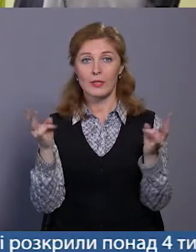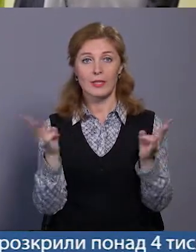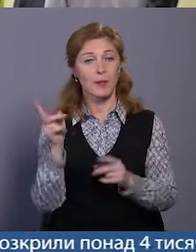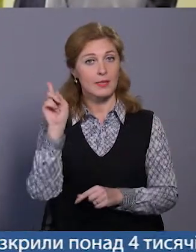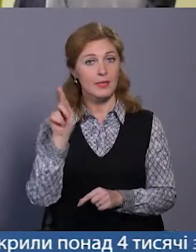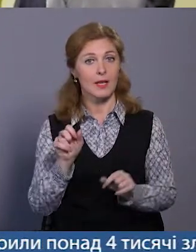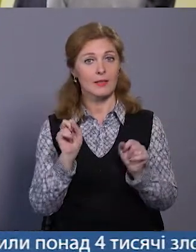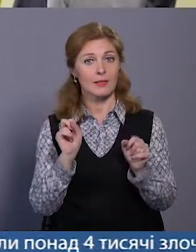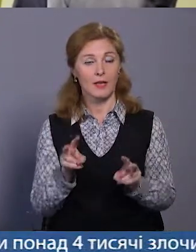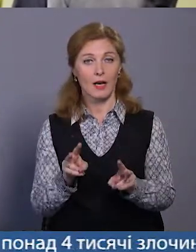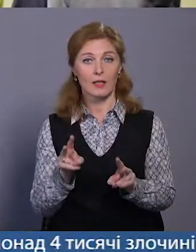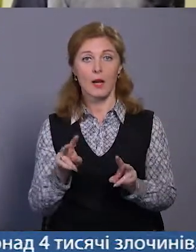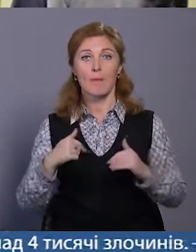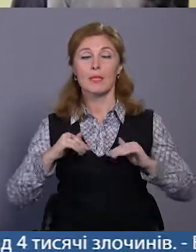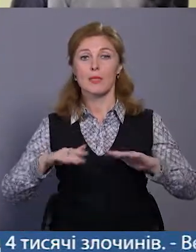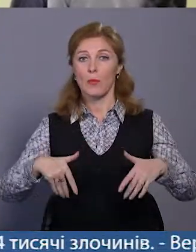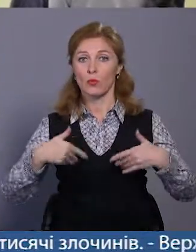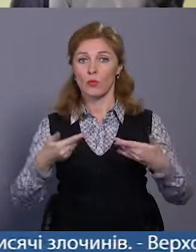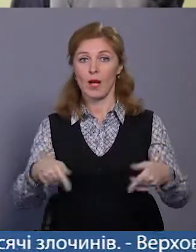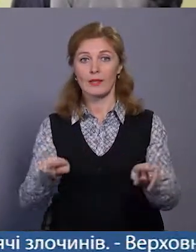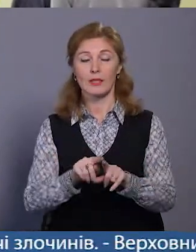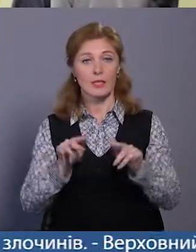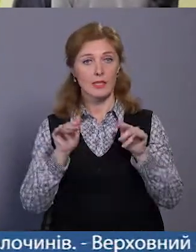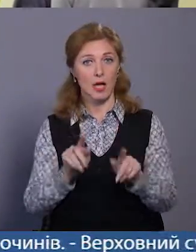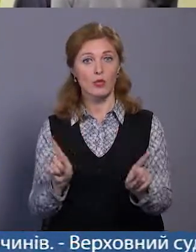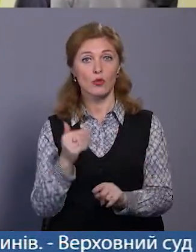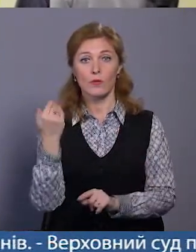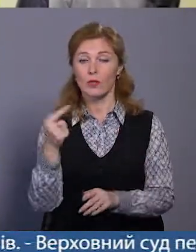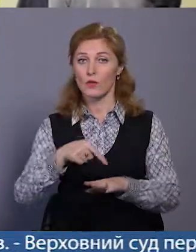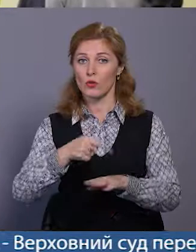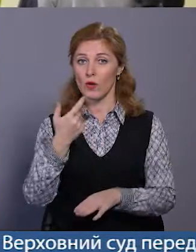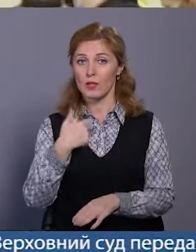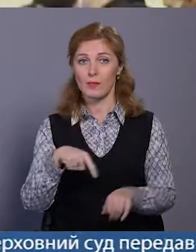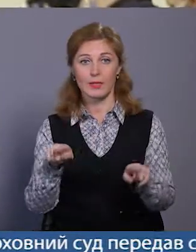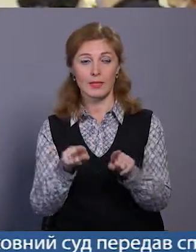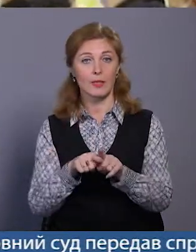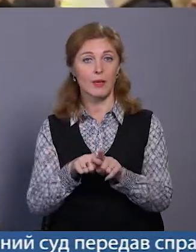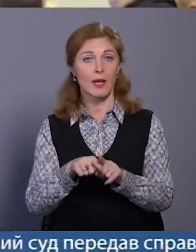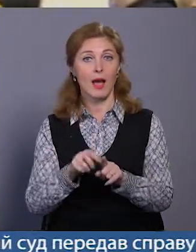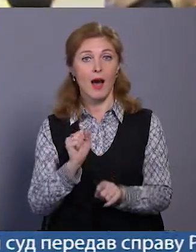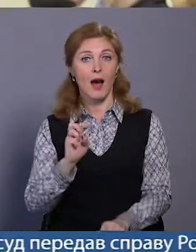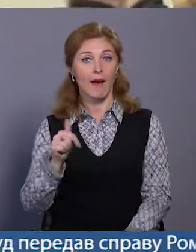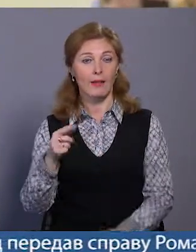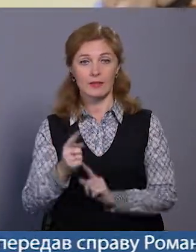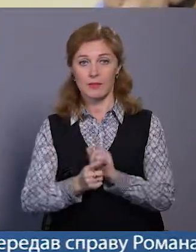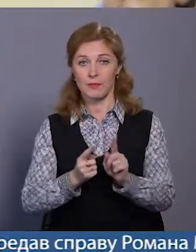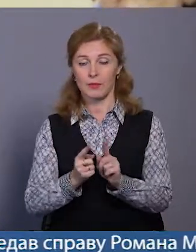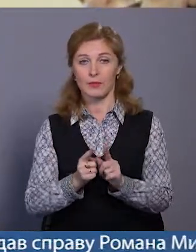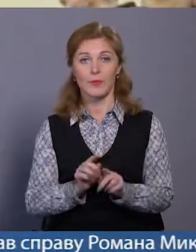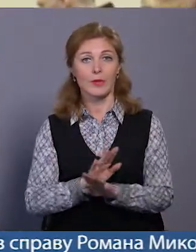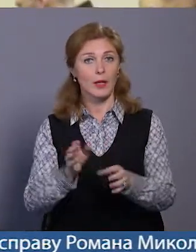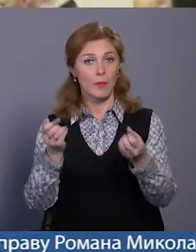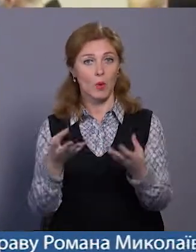рухатись. Того ми запропонували такий захід, щоб вони відчували себе оцими агентами змін. І відповідно цей успіх має бути не просто